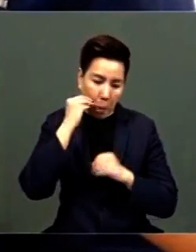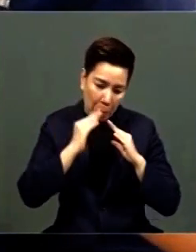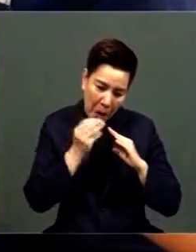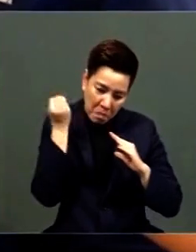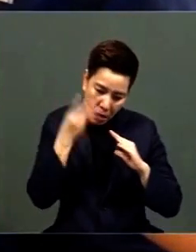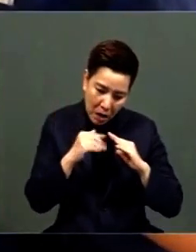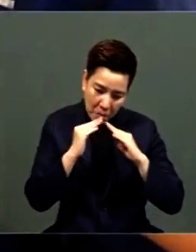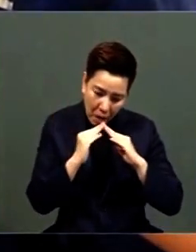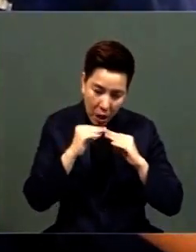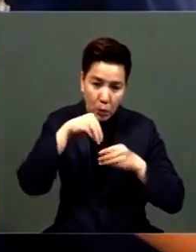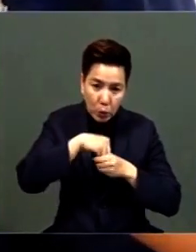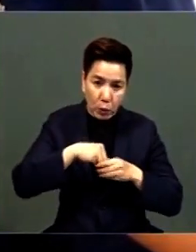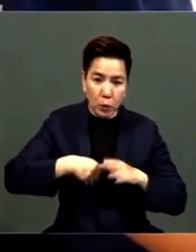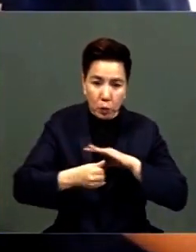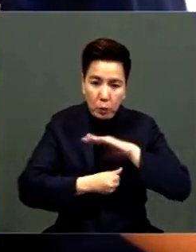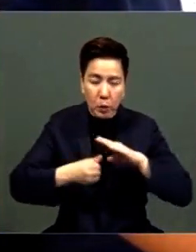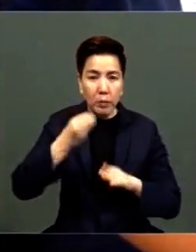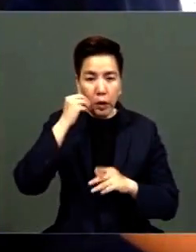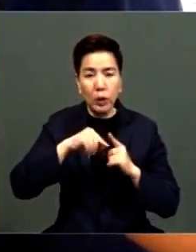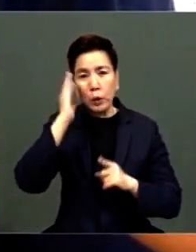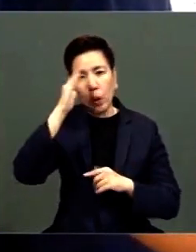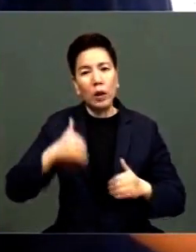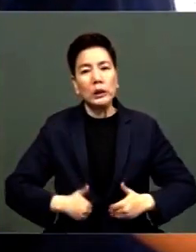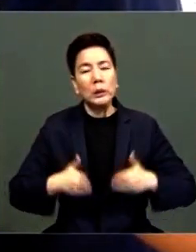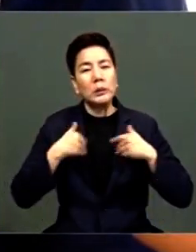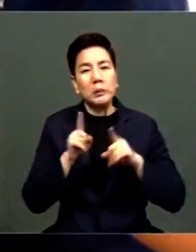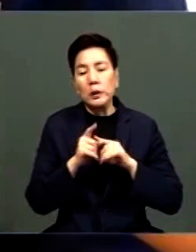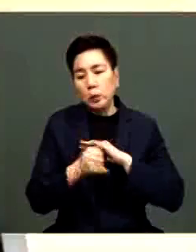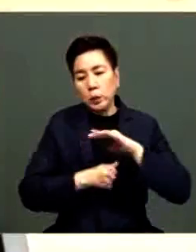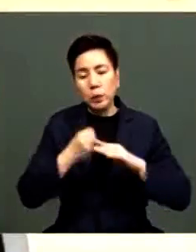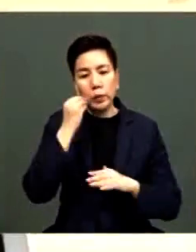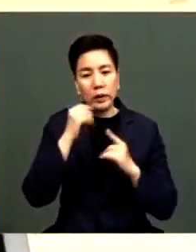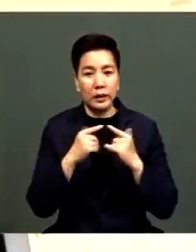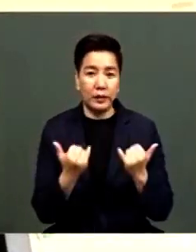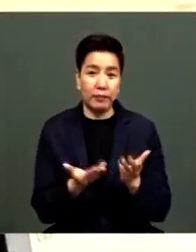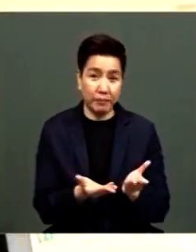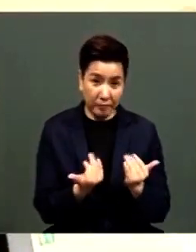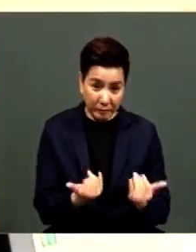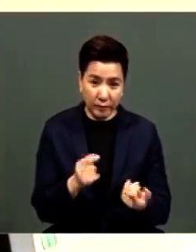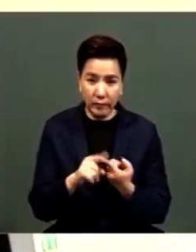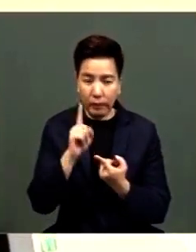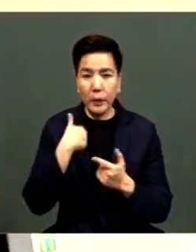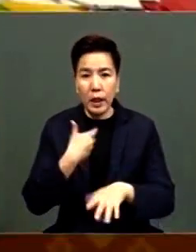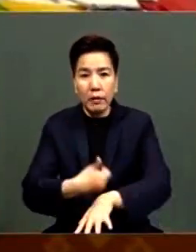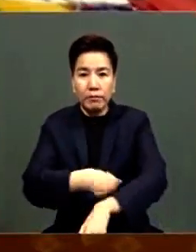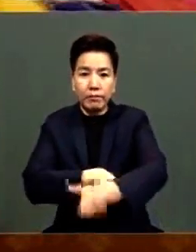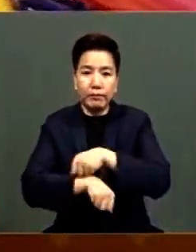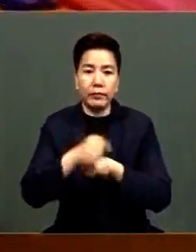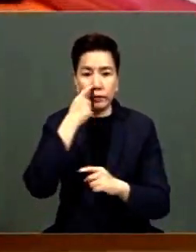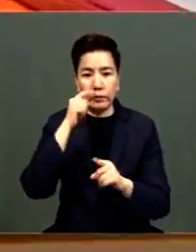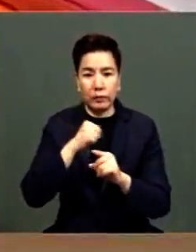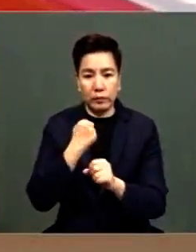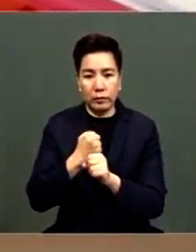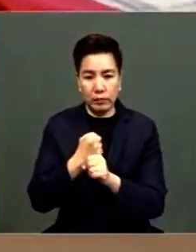งี้ยก็คงต้องต่อไปชีวิตคงจะเป็นแบบประมาณนี้ครับผมคิดว่า อีกทั้งยังได้จัดเวิร์กช็อปทางพวงมโหสถเครื่อง